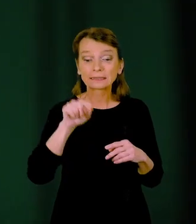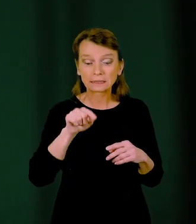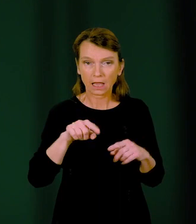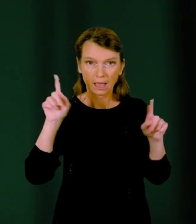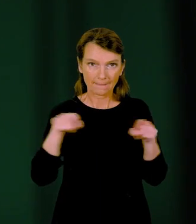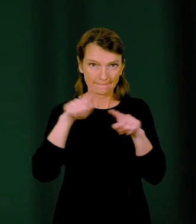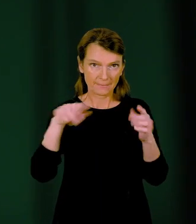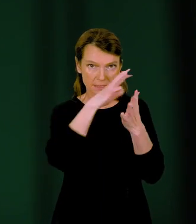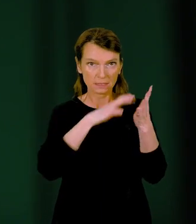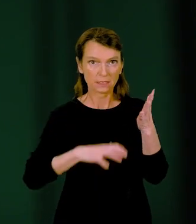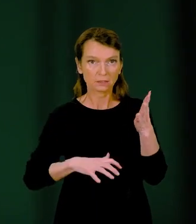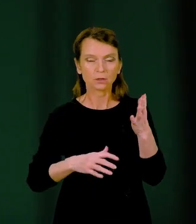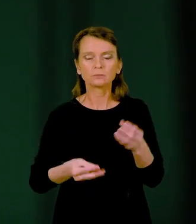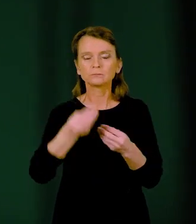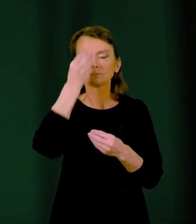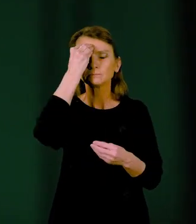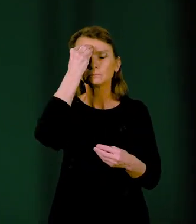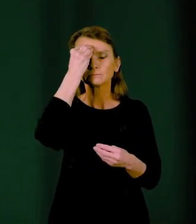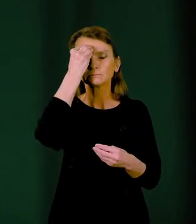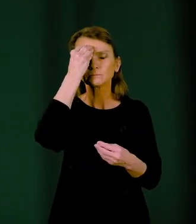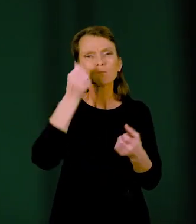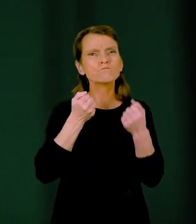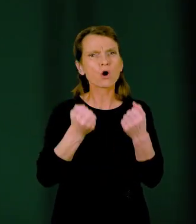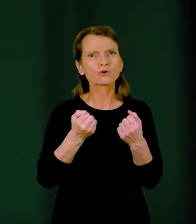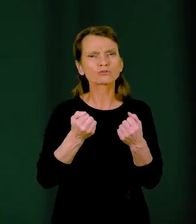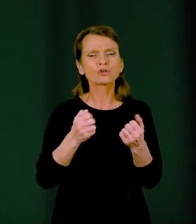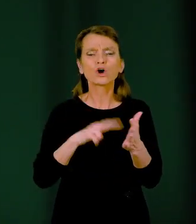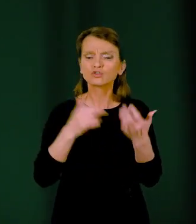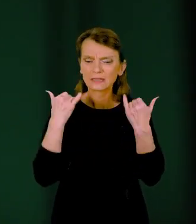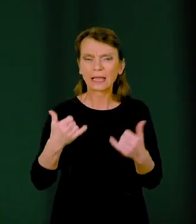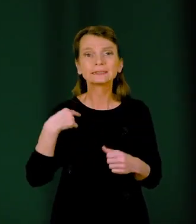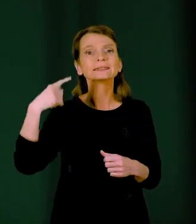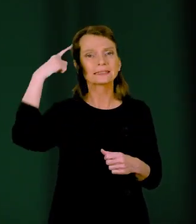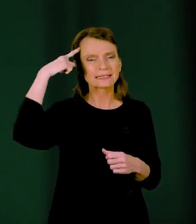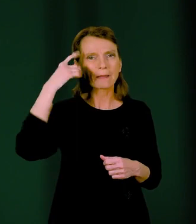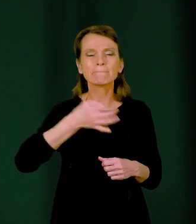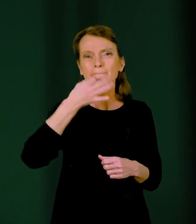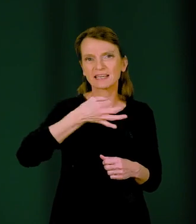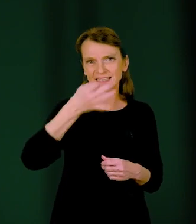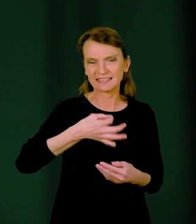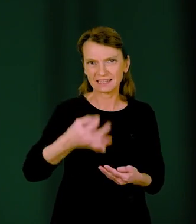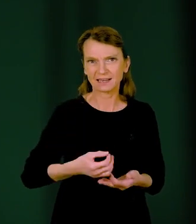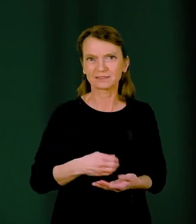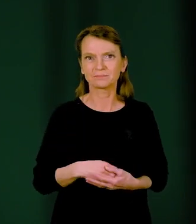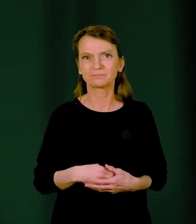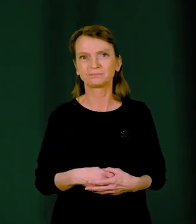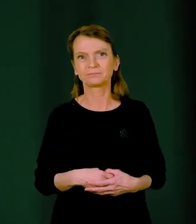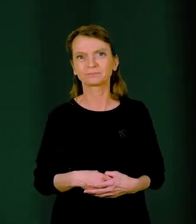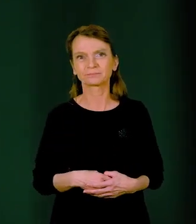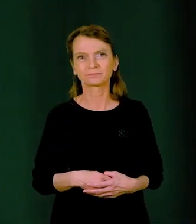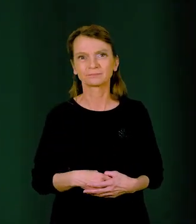Ta pesnitev mi je ostala v spominu tako, da jo znam še danes recitirati.